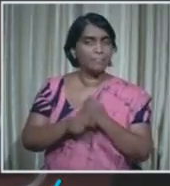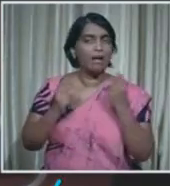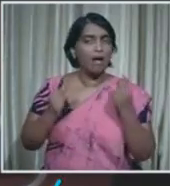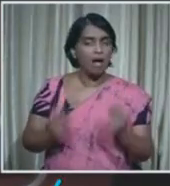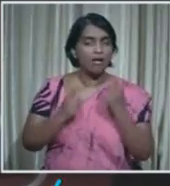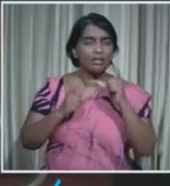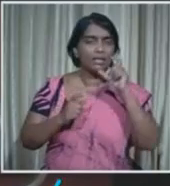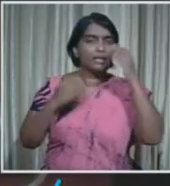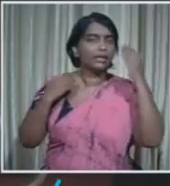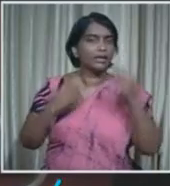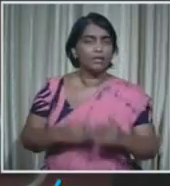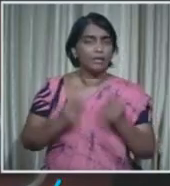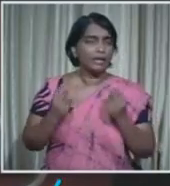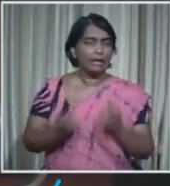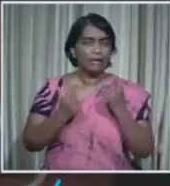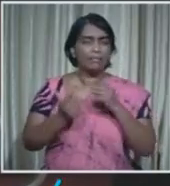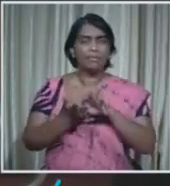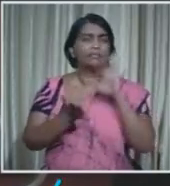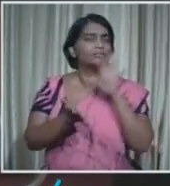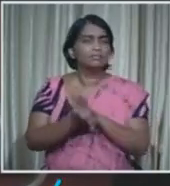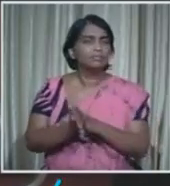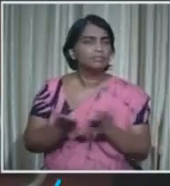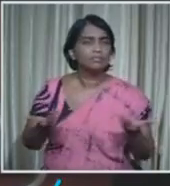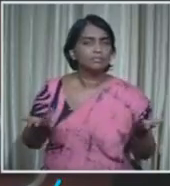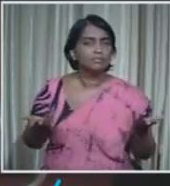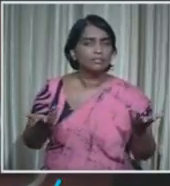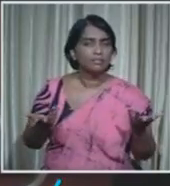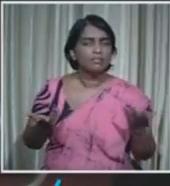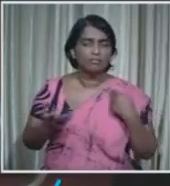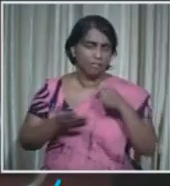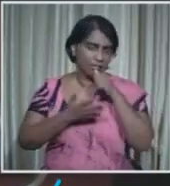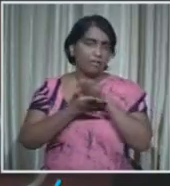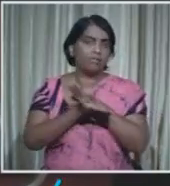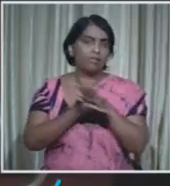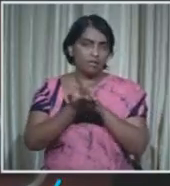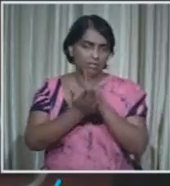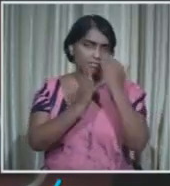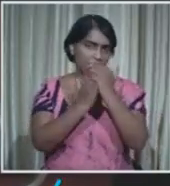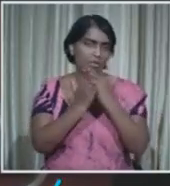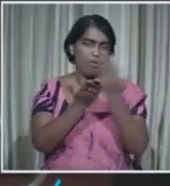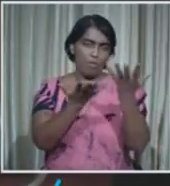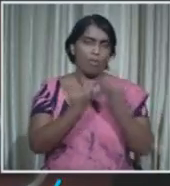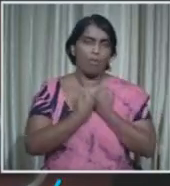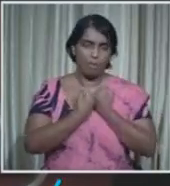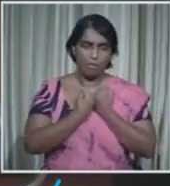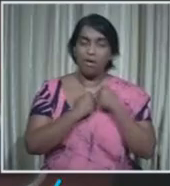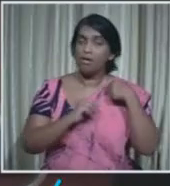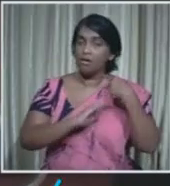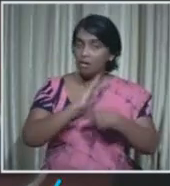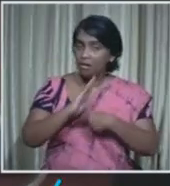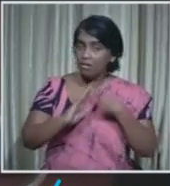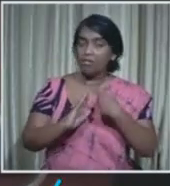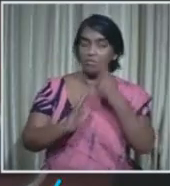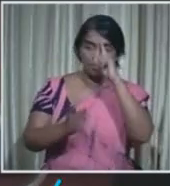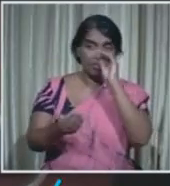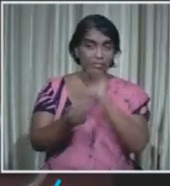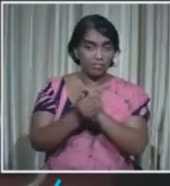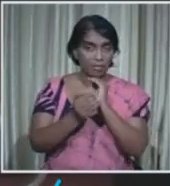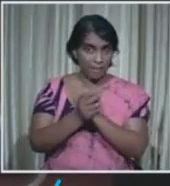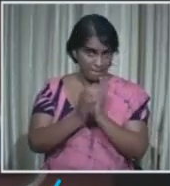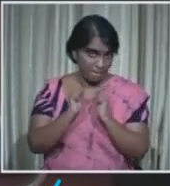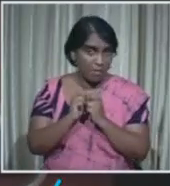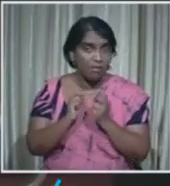නීතියක් ඉමර්ජන්සි එකක් ඩික්ලයර් කරේ අපිට පැහැදිලි විස්තරයක් අවශ්‍යයි මේ රටේ ජාතික ආරක්ෂක ප්‍රශ්නයක් සිදු